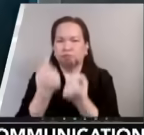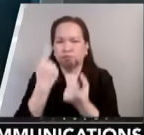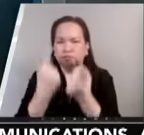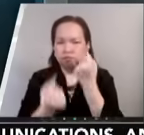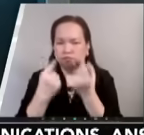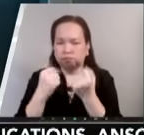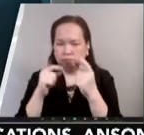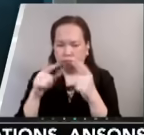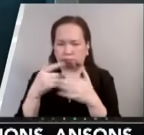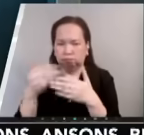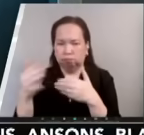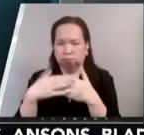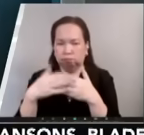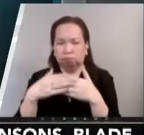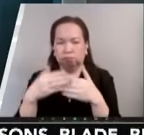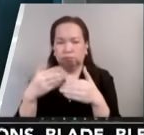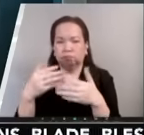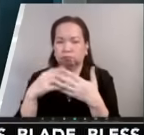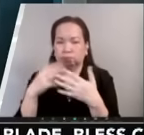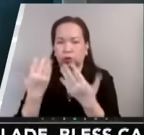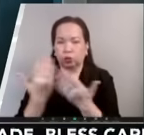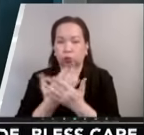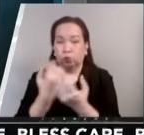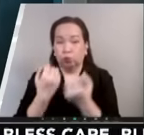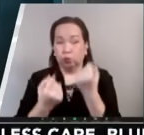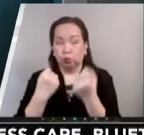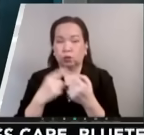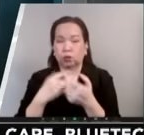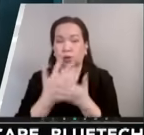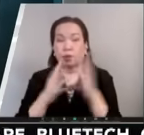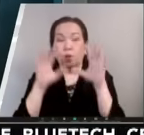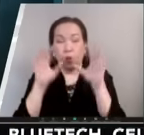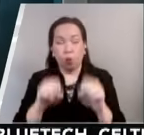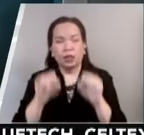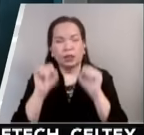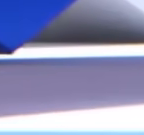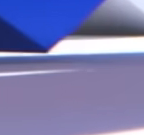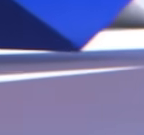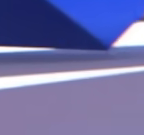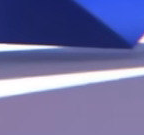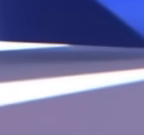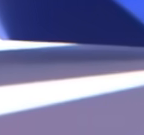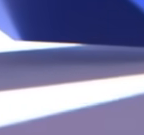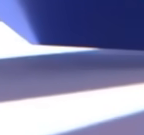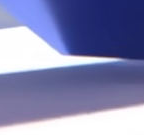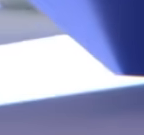meron ding inaresto dahil sa pagbebenta online nakatutok si Jonathan